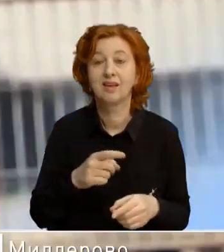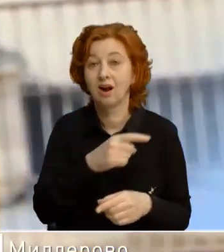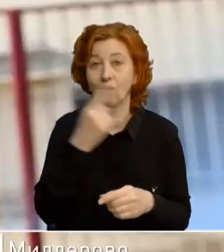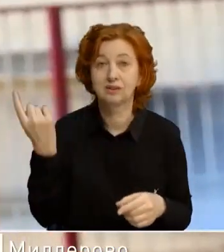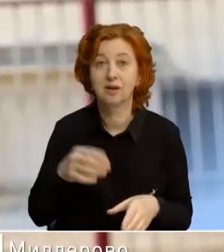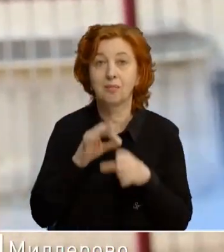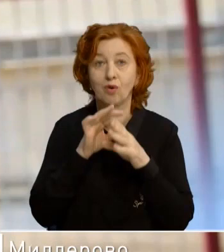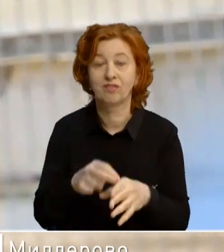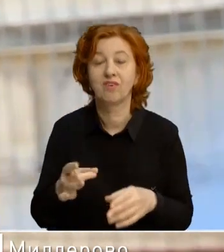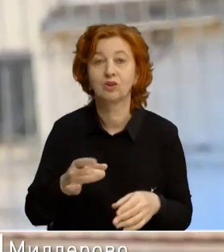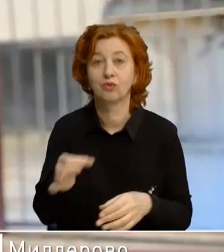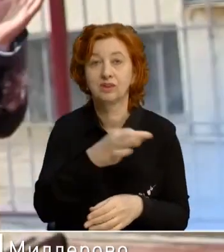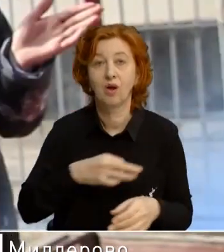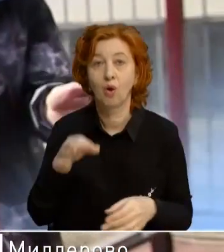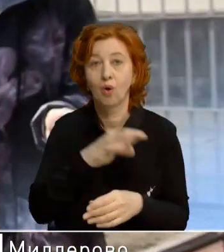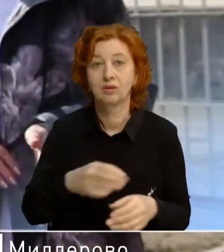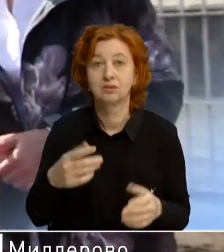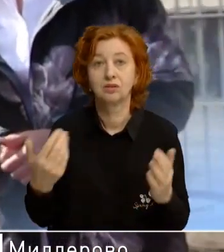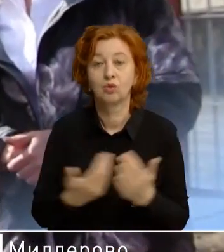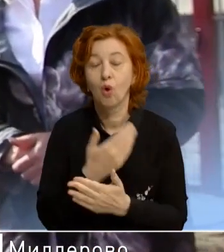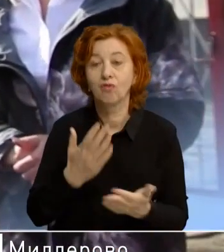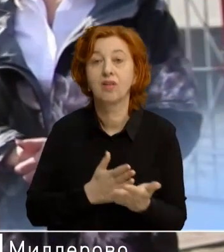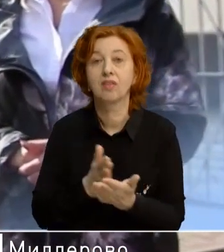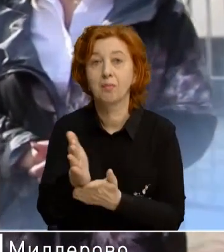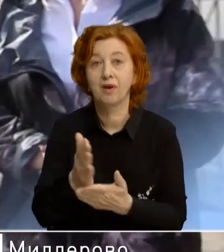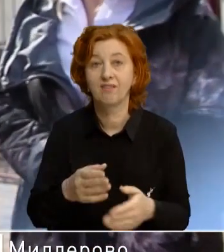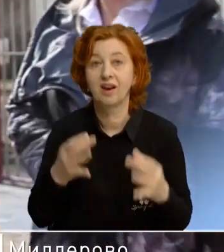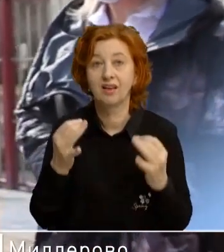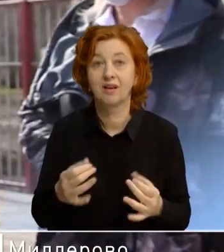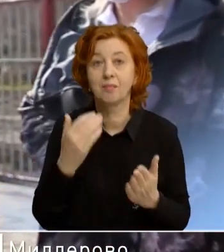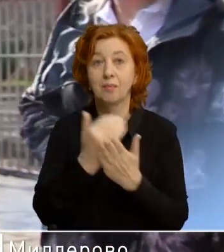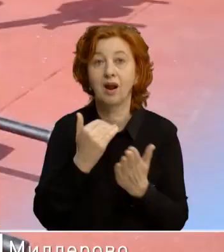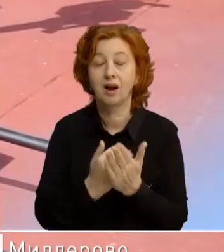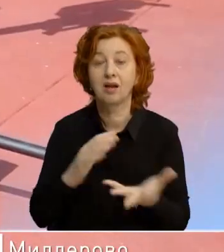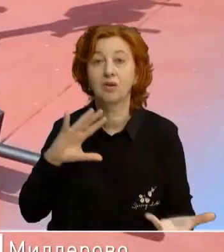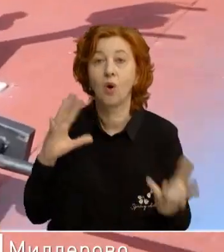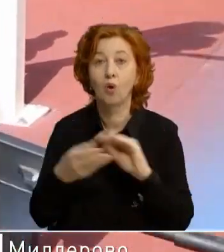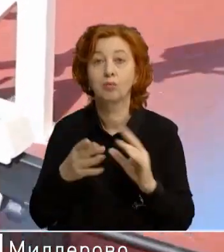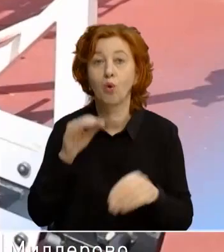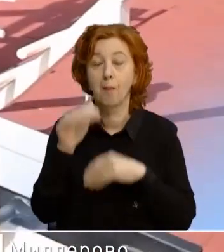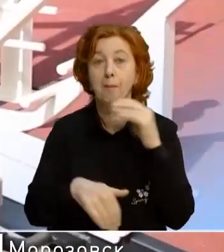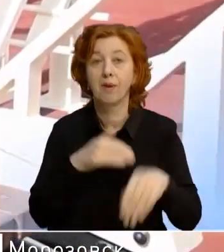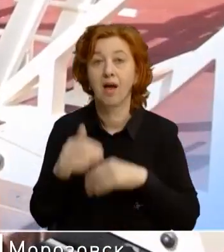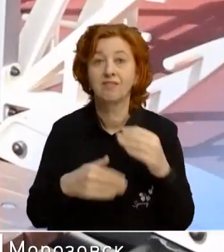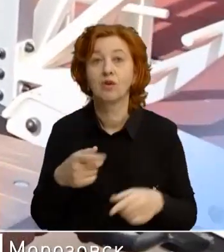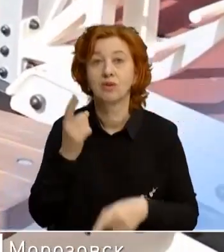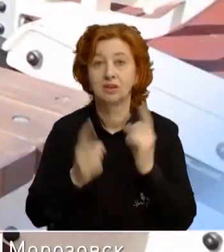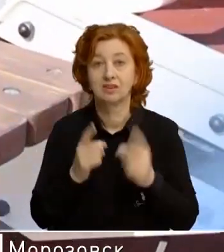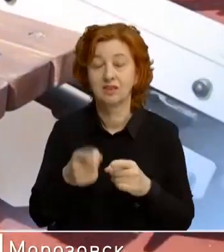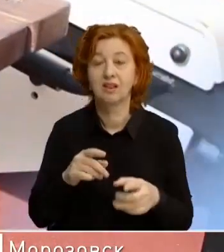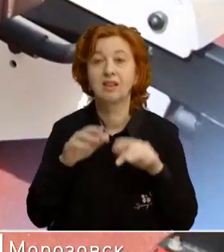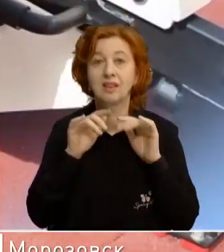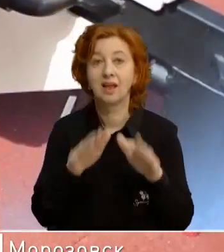по инициативе Ростовской области появились новые направления. За основу взяли программу «Всеобуч» по плаванию, которая действует на Дону уже несколько